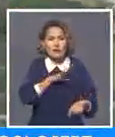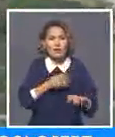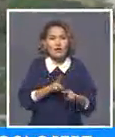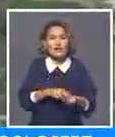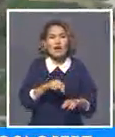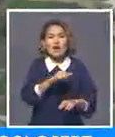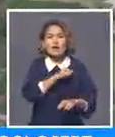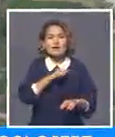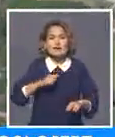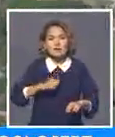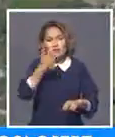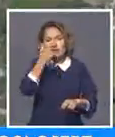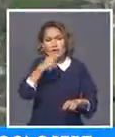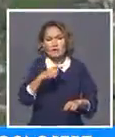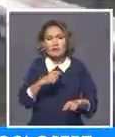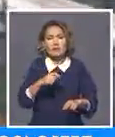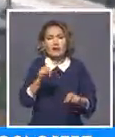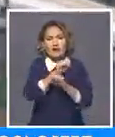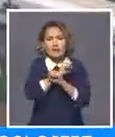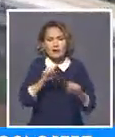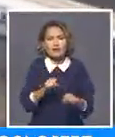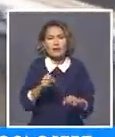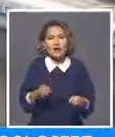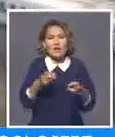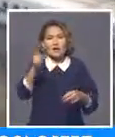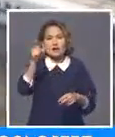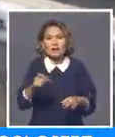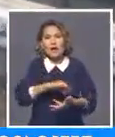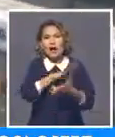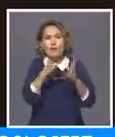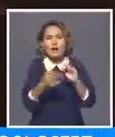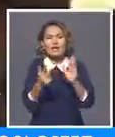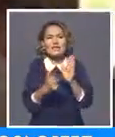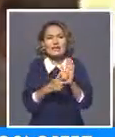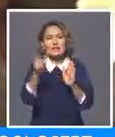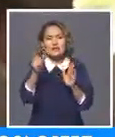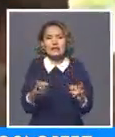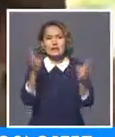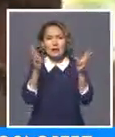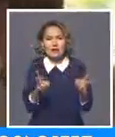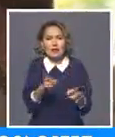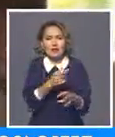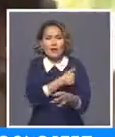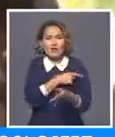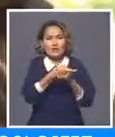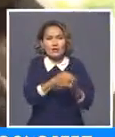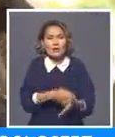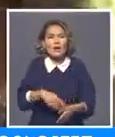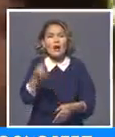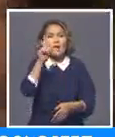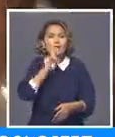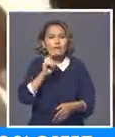Соның салдарынан тағы бір әйелді күйік шалып, ол да жан тәсілім еткен. Өрттен барлығы 8 адам жапа шекті. Әзірге ер адамның неліктен өзіне қол